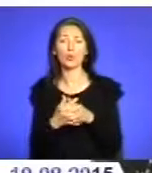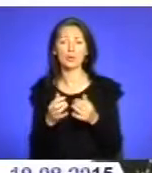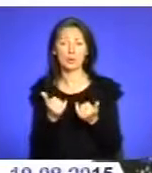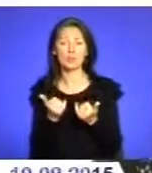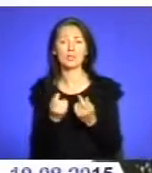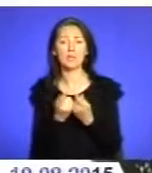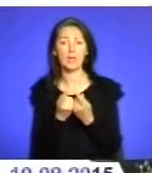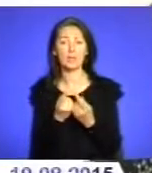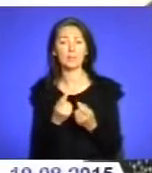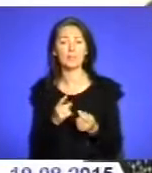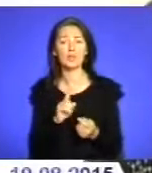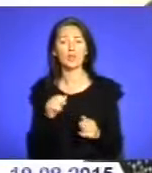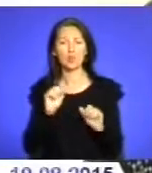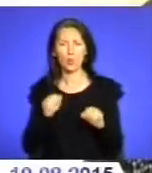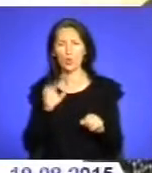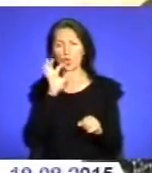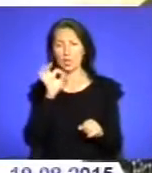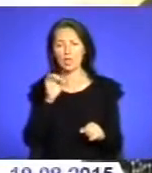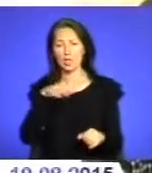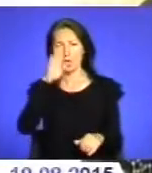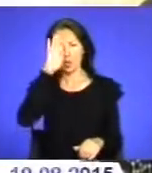спокійний, цей файно